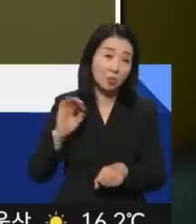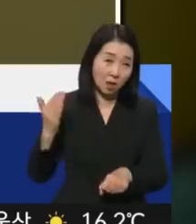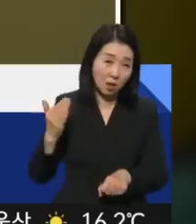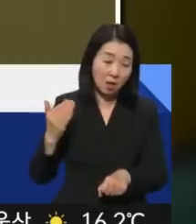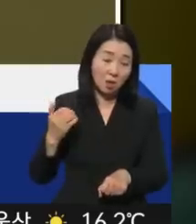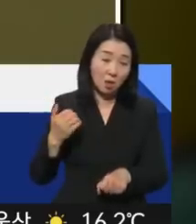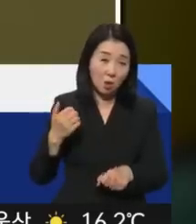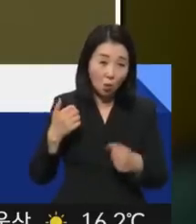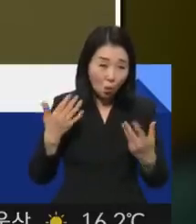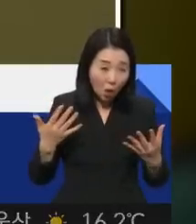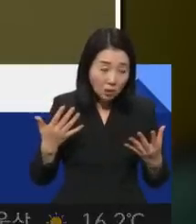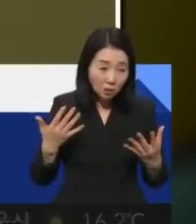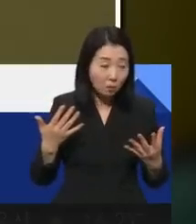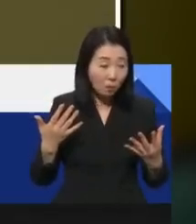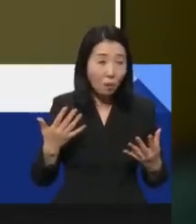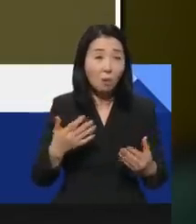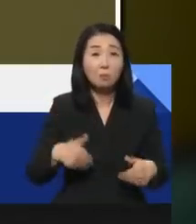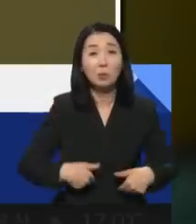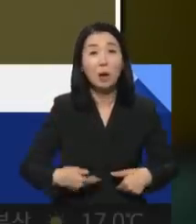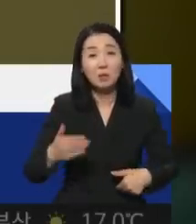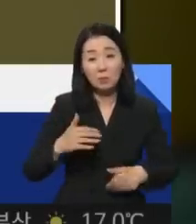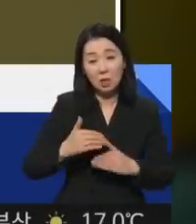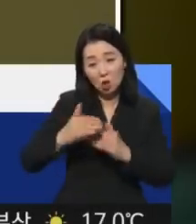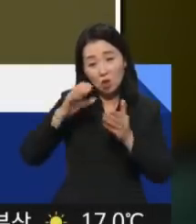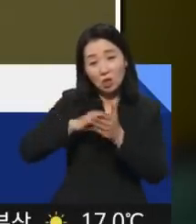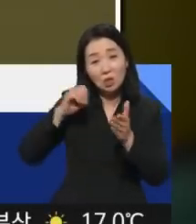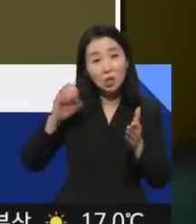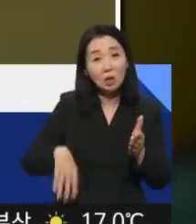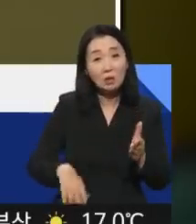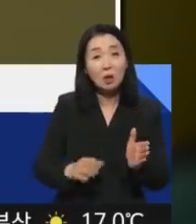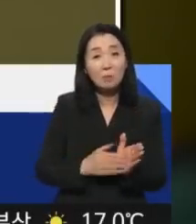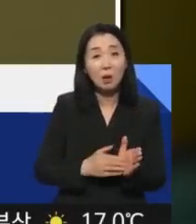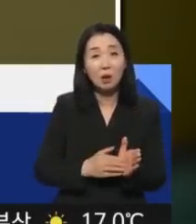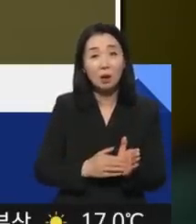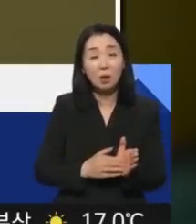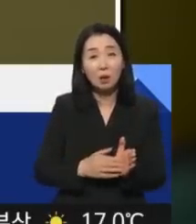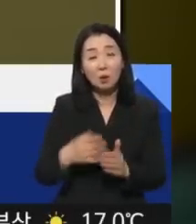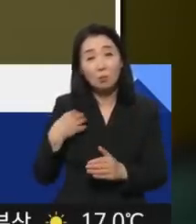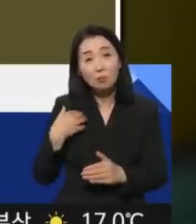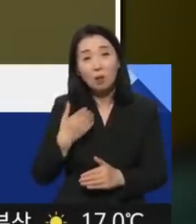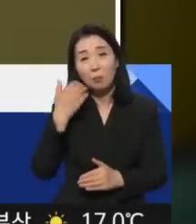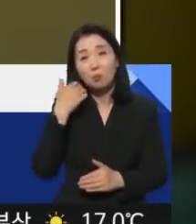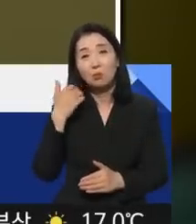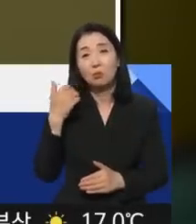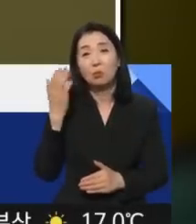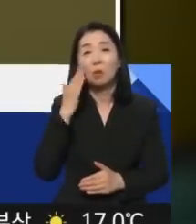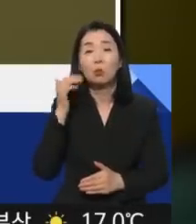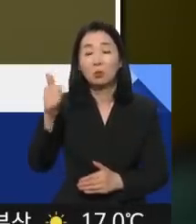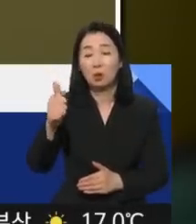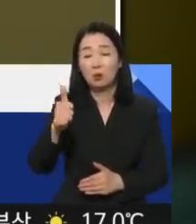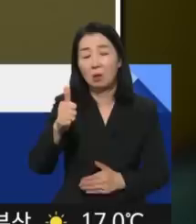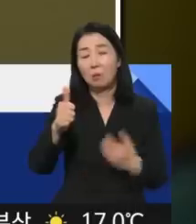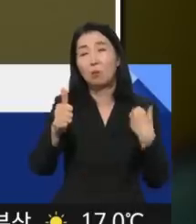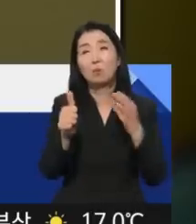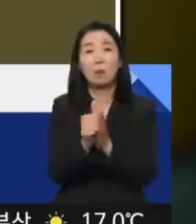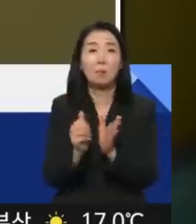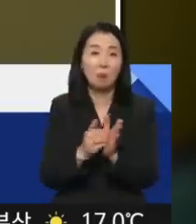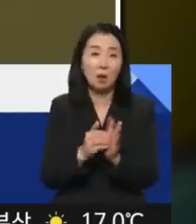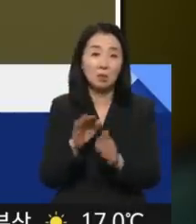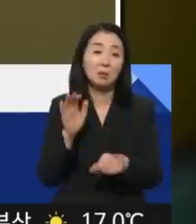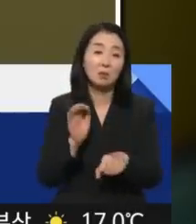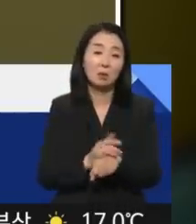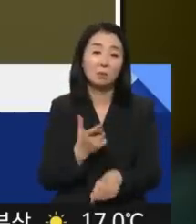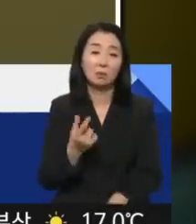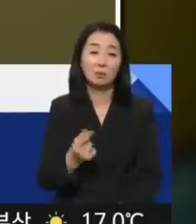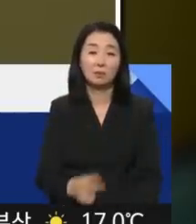거예요 그런데 그런 절차가 다 생략되면서 모든 어떤 부담이 대통령 본인에게 모두가 옮겨가는 그러면 정말